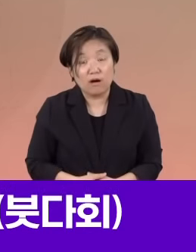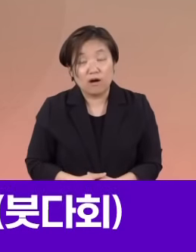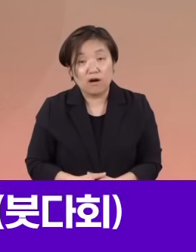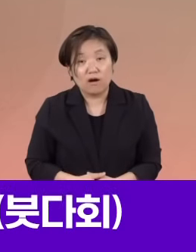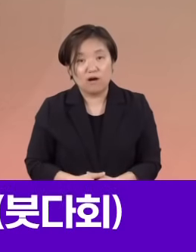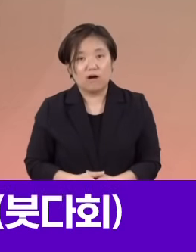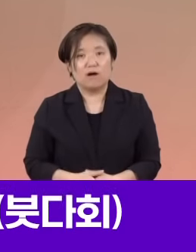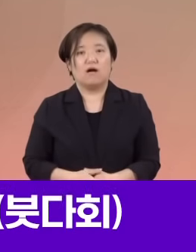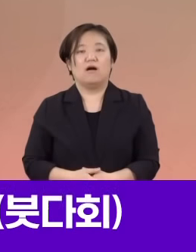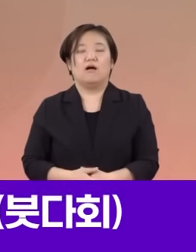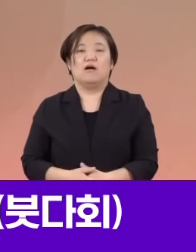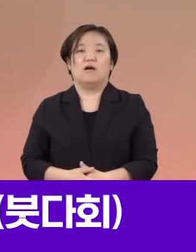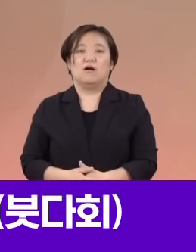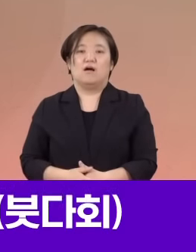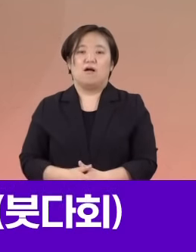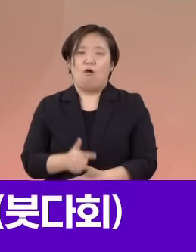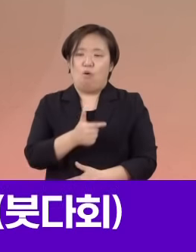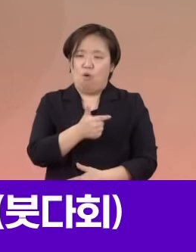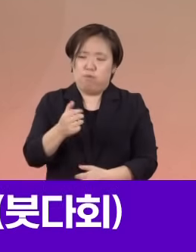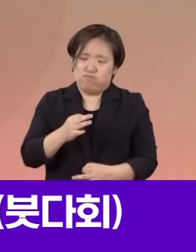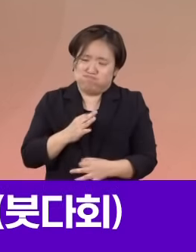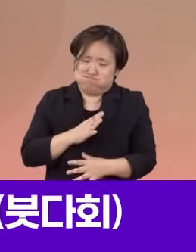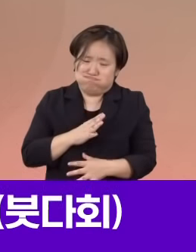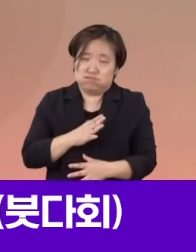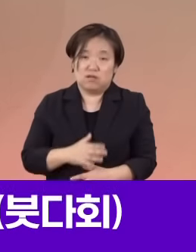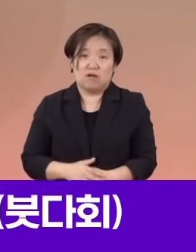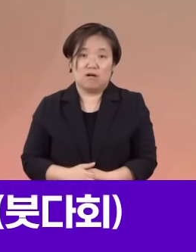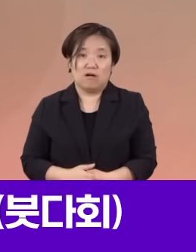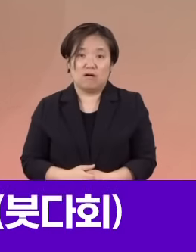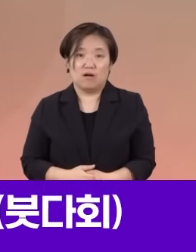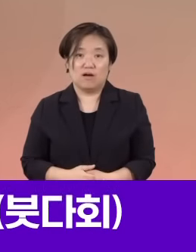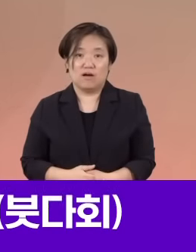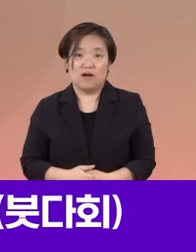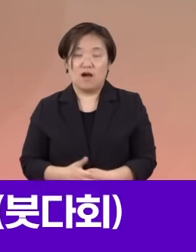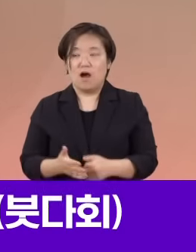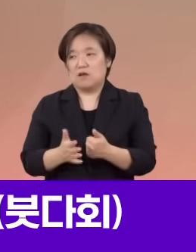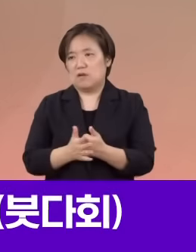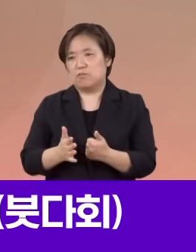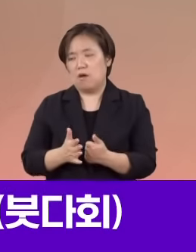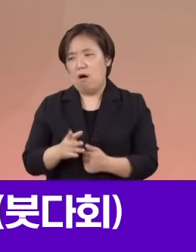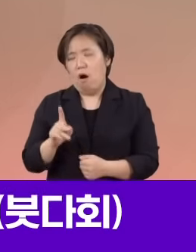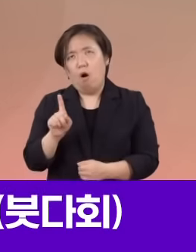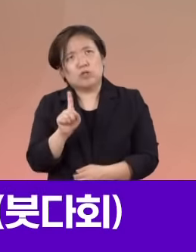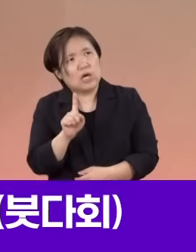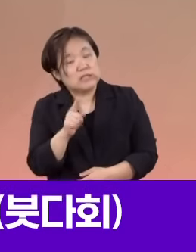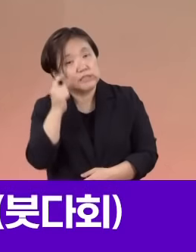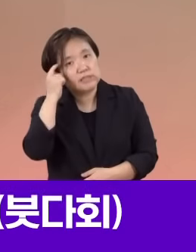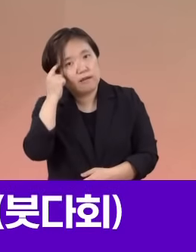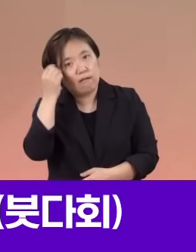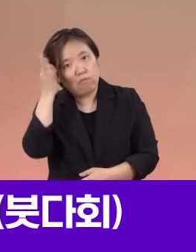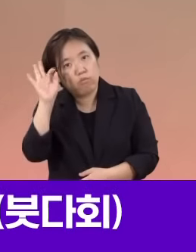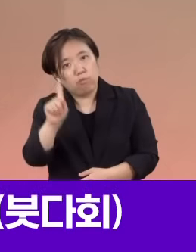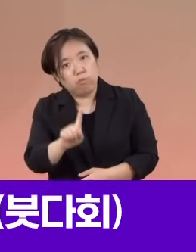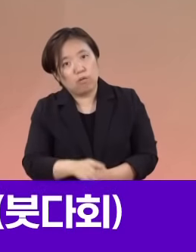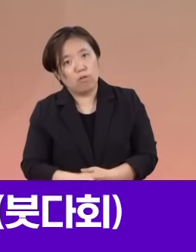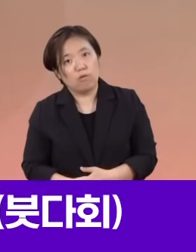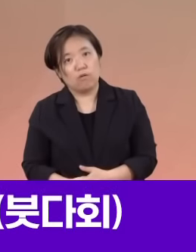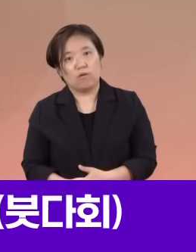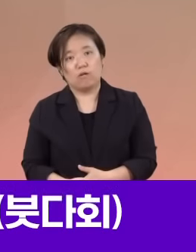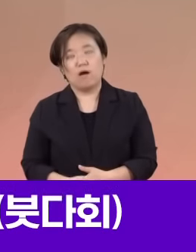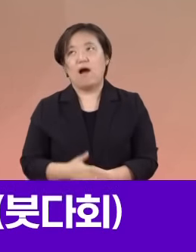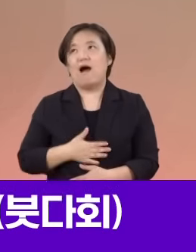입니다 너무 겁이 나서 어떻게 하지 하다가 딱 생각난게 그래